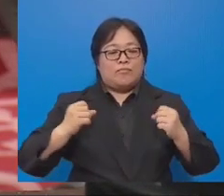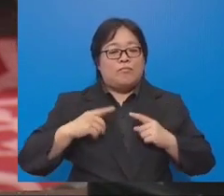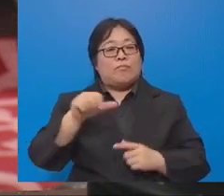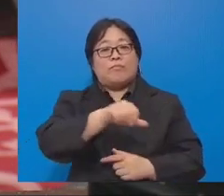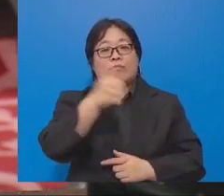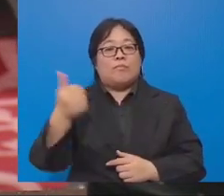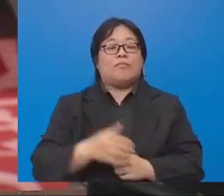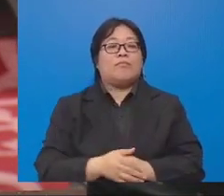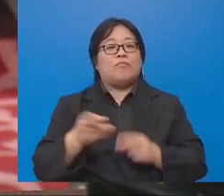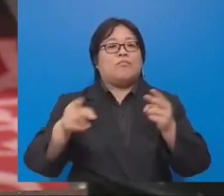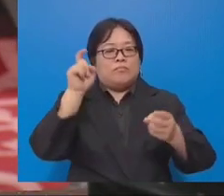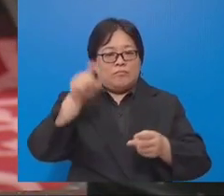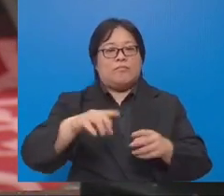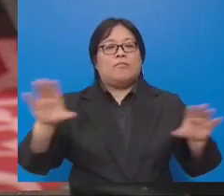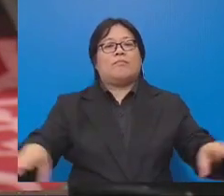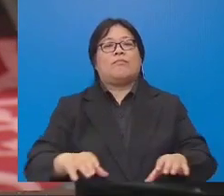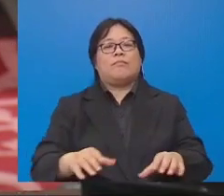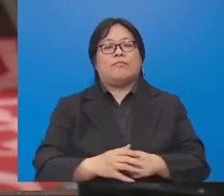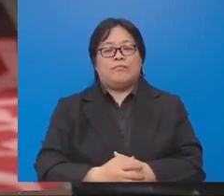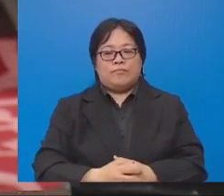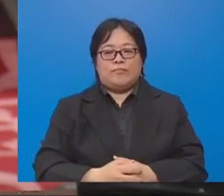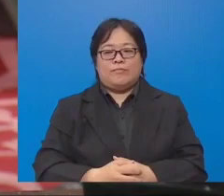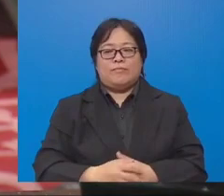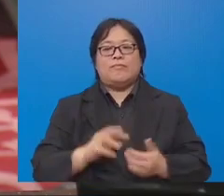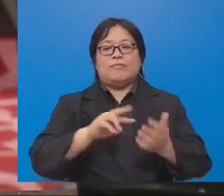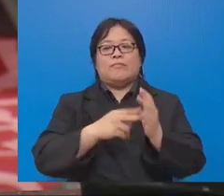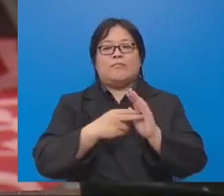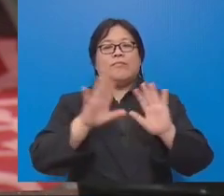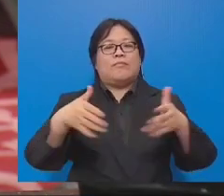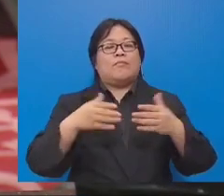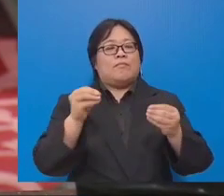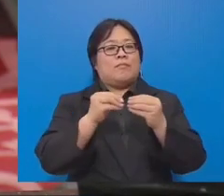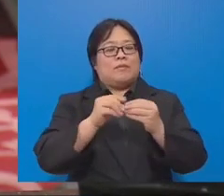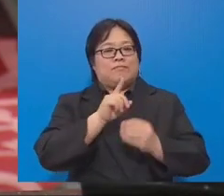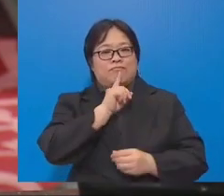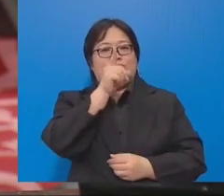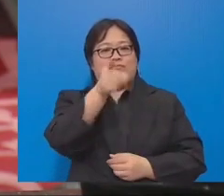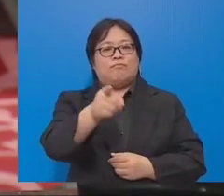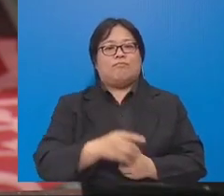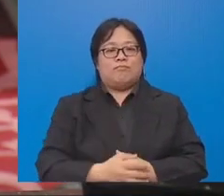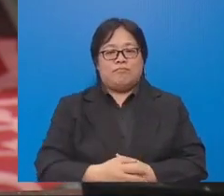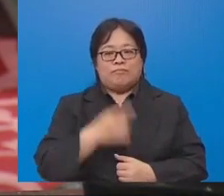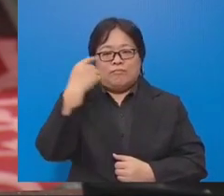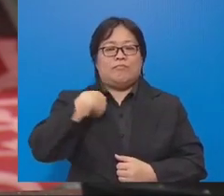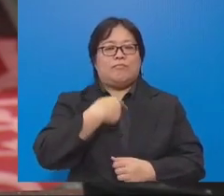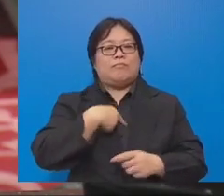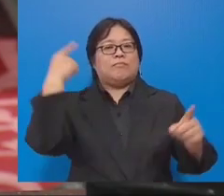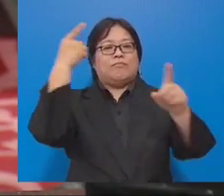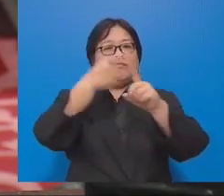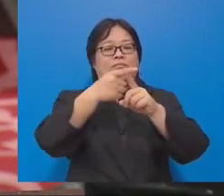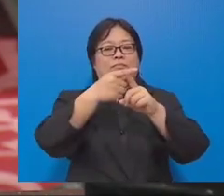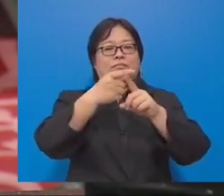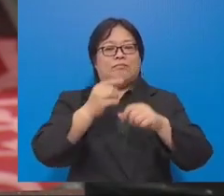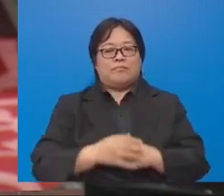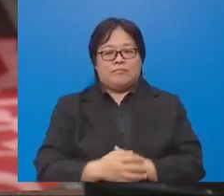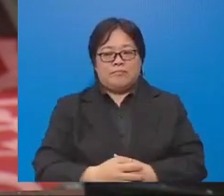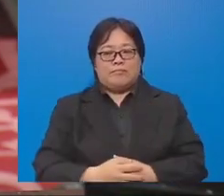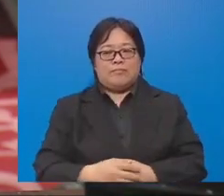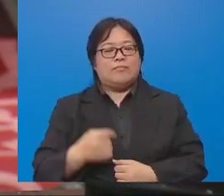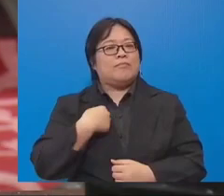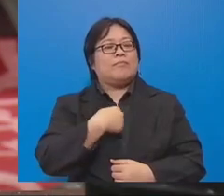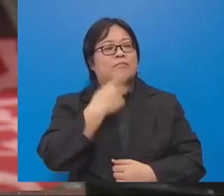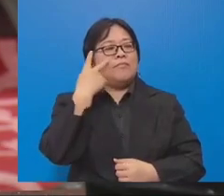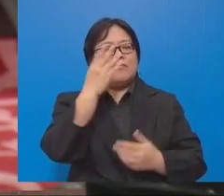yang lain usai Nikita ke laksanakan bermakna untuk lebih realistik daripada kita menentukan sasaran tertentu Kita lihat